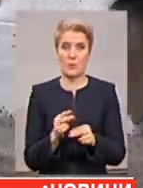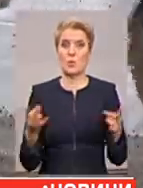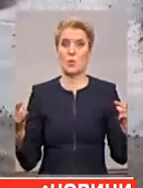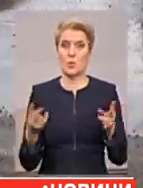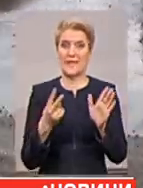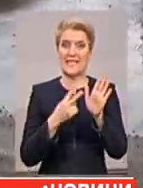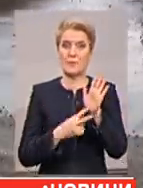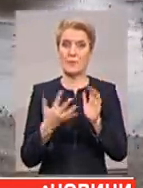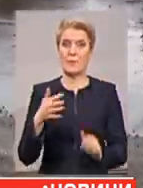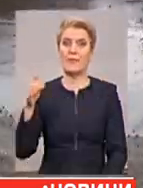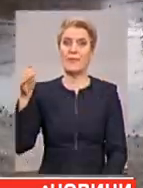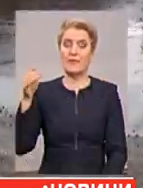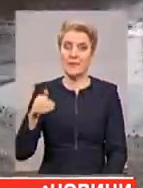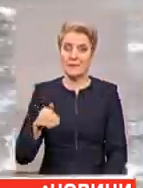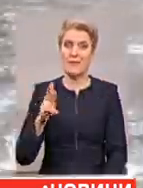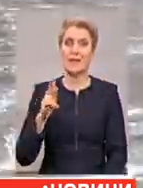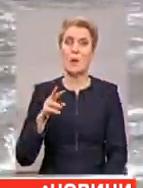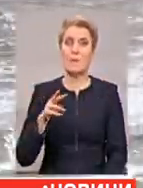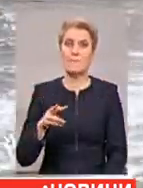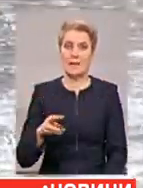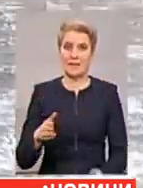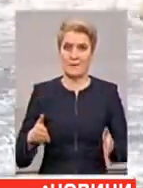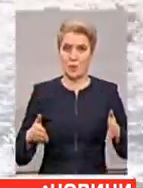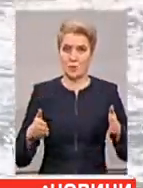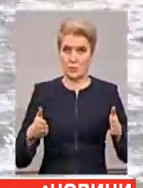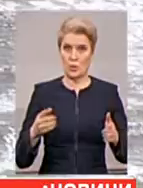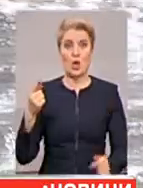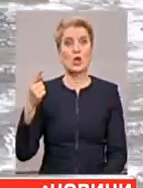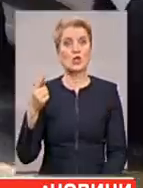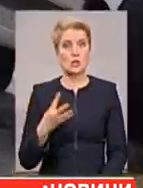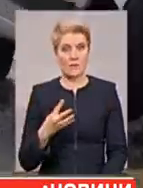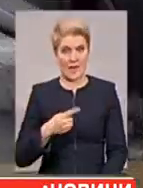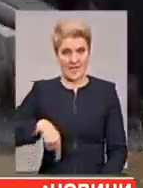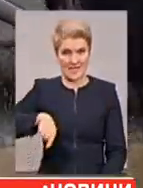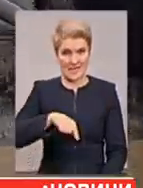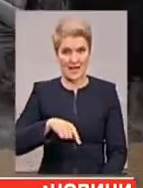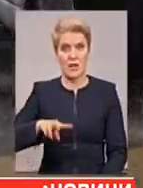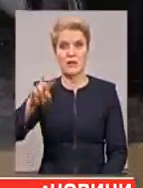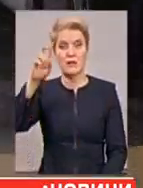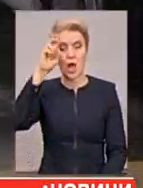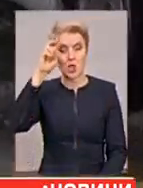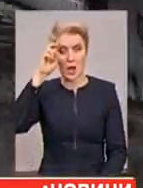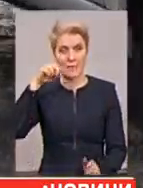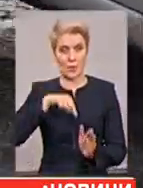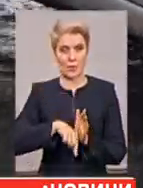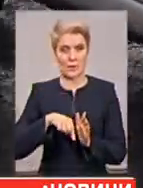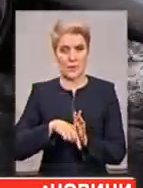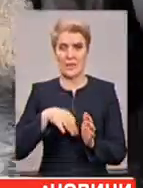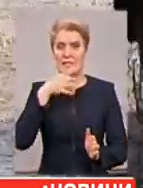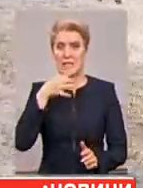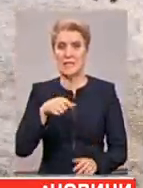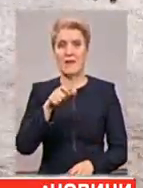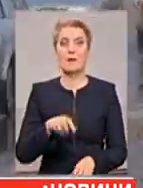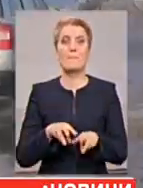75 тисяч кілометрів дорожнього покриття. Чверть – це автошляхи державного значення. Таку статистику оприлюднив міністр